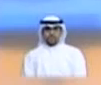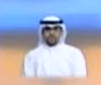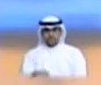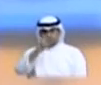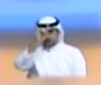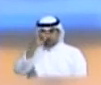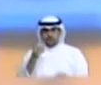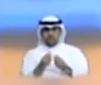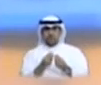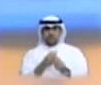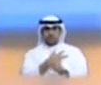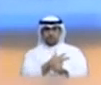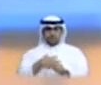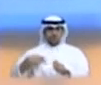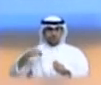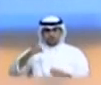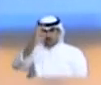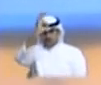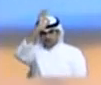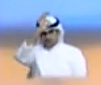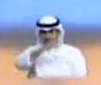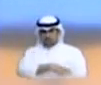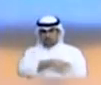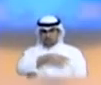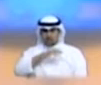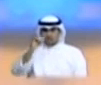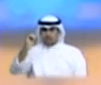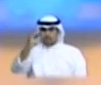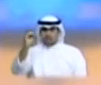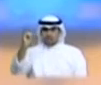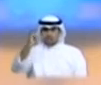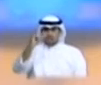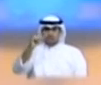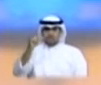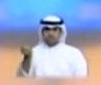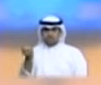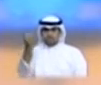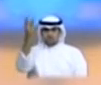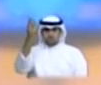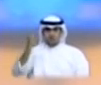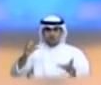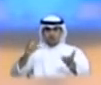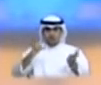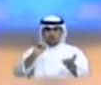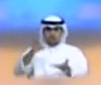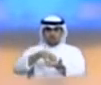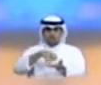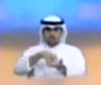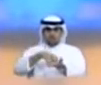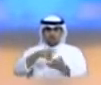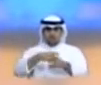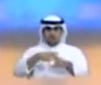ترأس نائب رئيس مجلس الوزراء ووزير الداخلية الشيخ محمد الخالد الحمد الصباح وفد دولة الكويت المشارك في